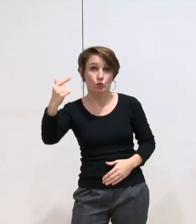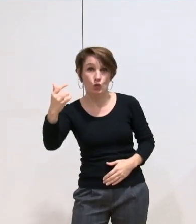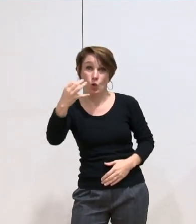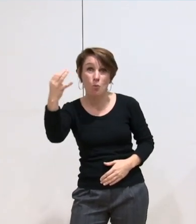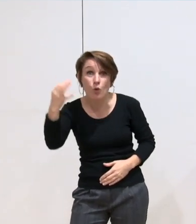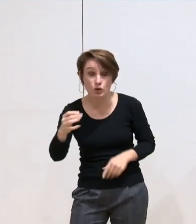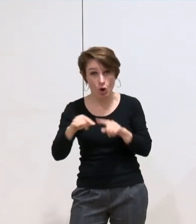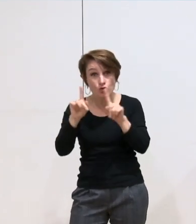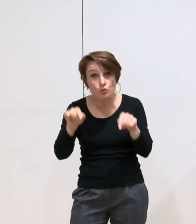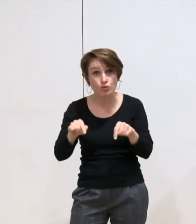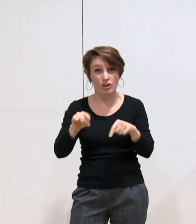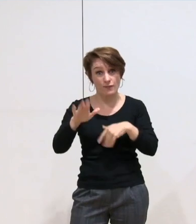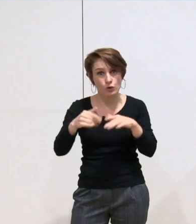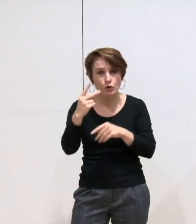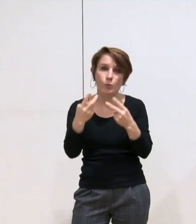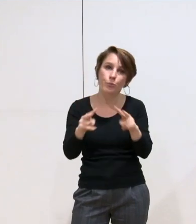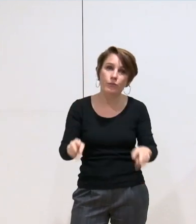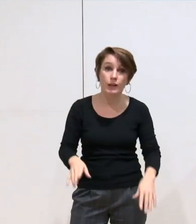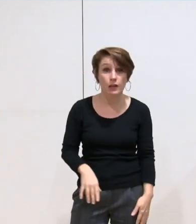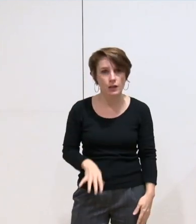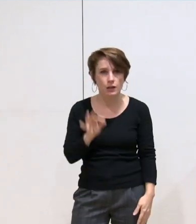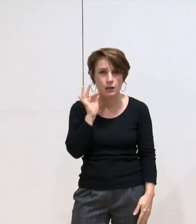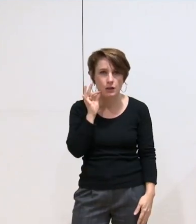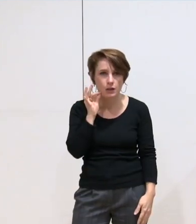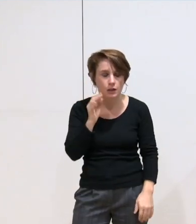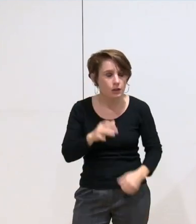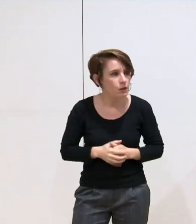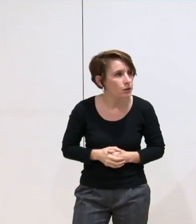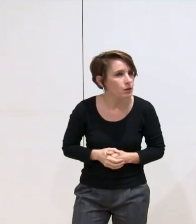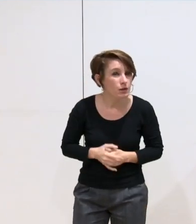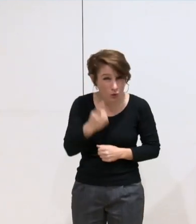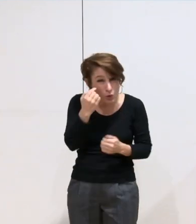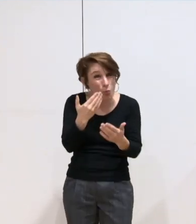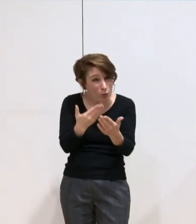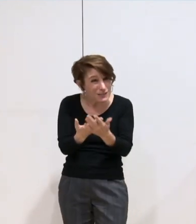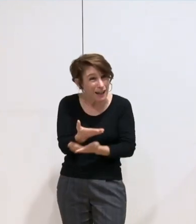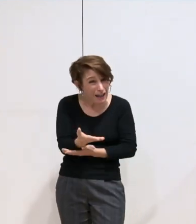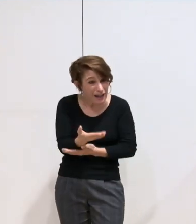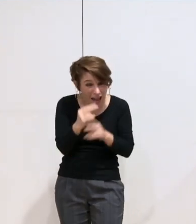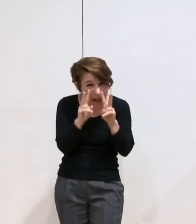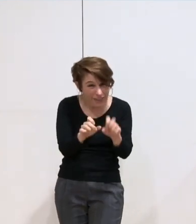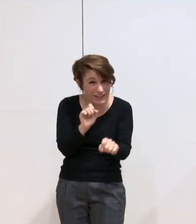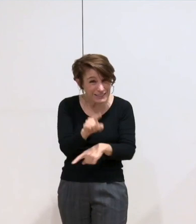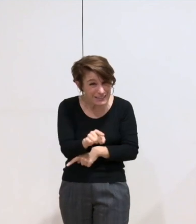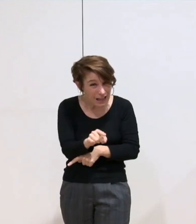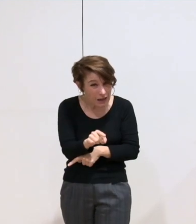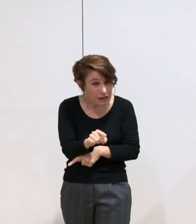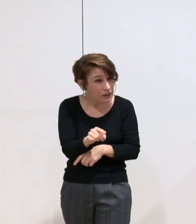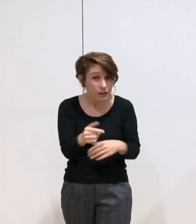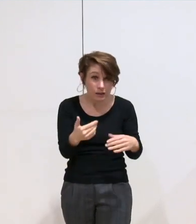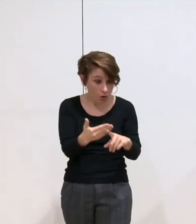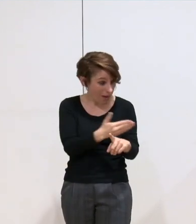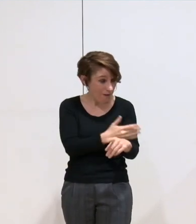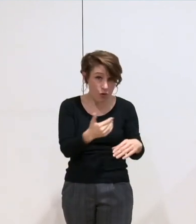0,002% du budget de fonctionnement de la ville. Qu'il a fallu pour cela qu'une quinzaine de